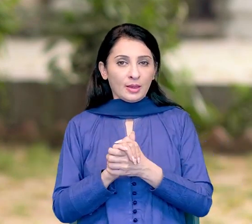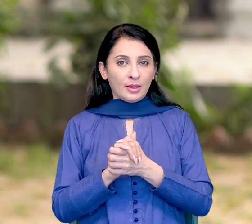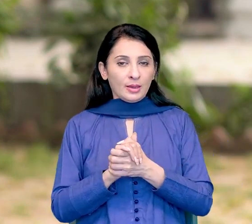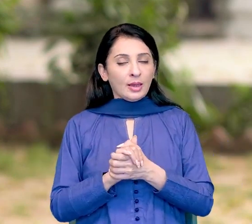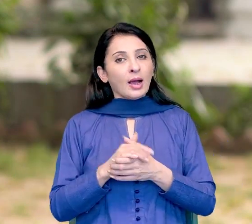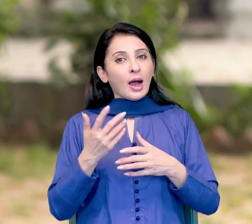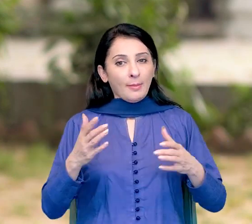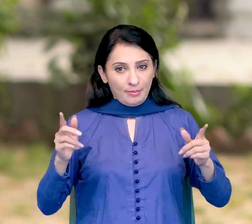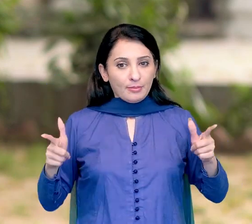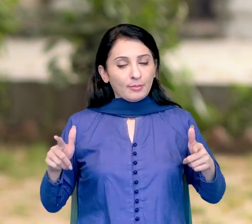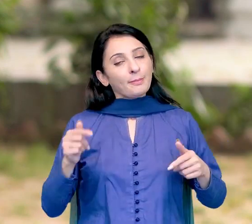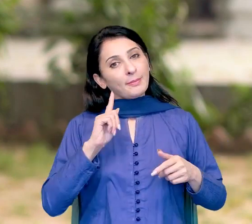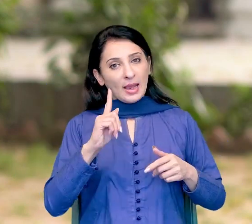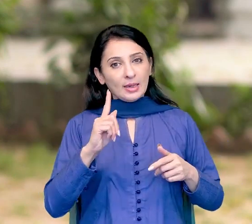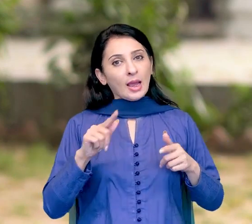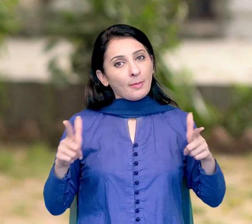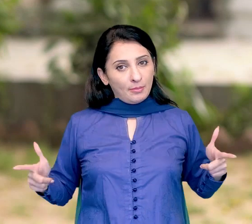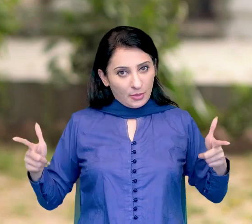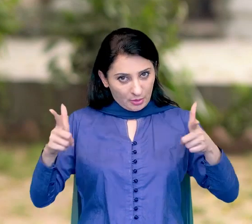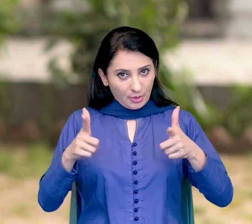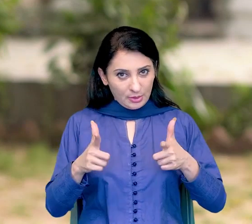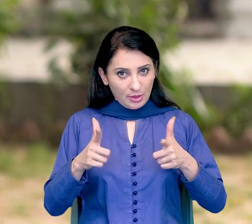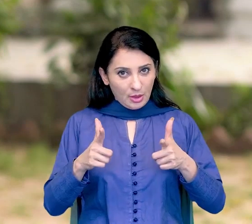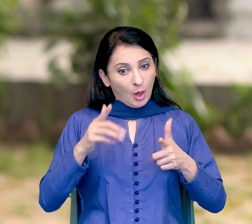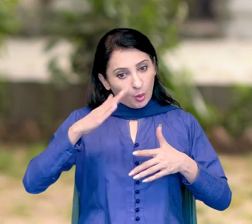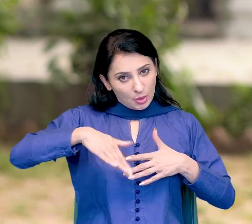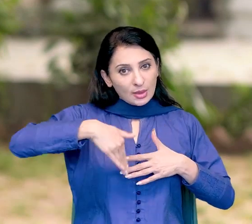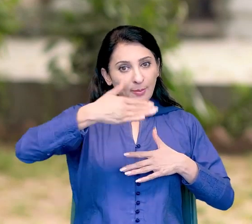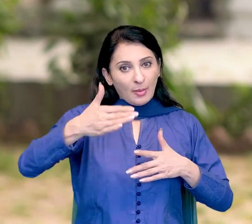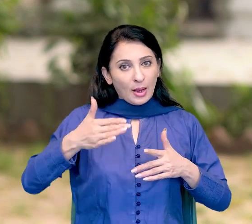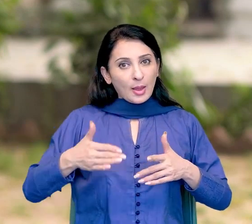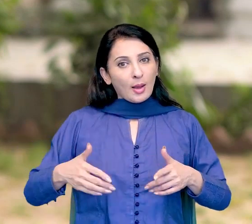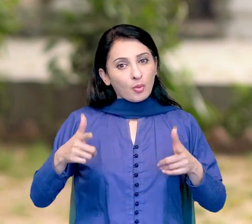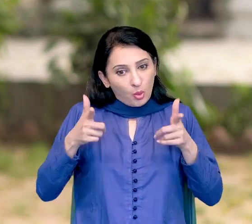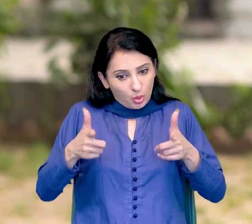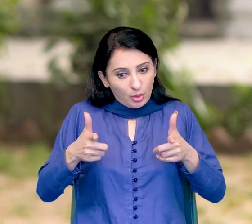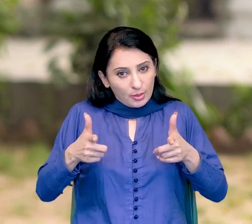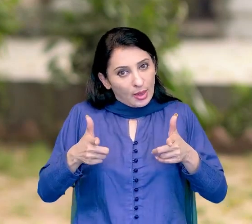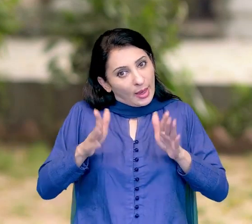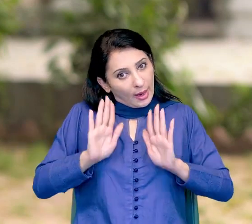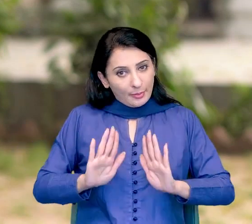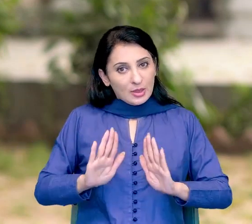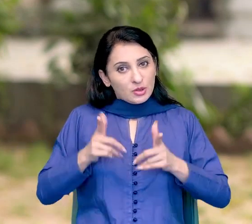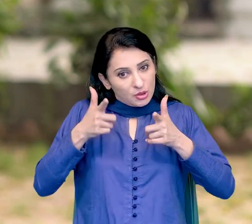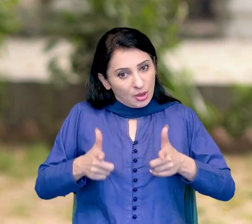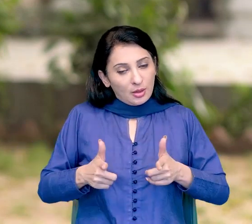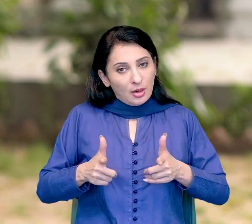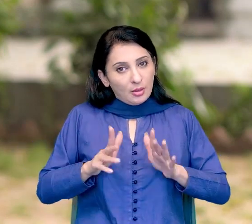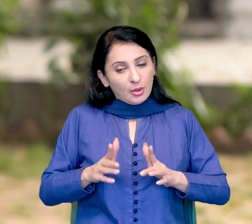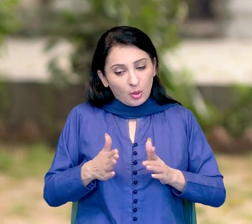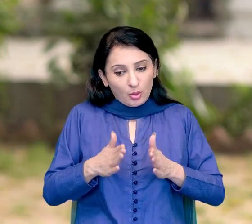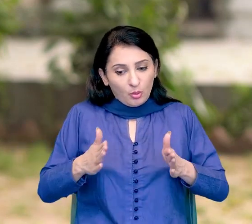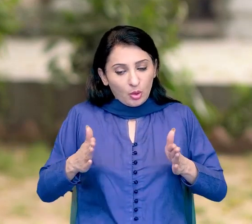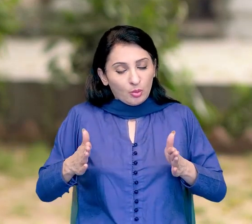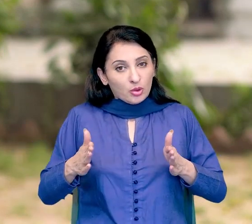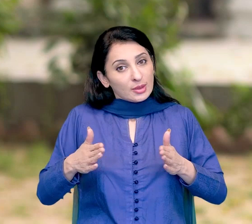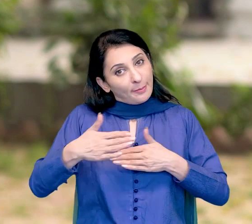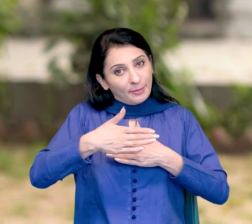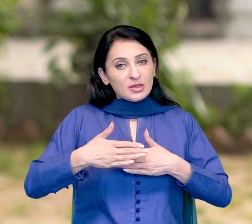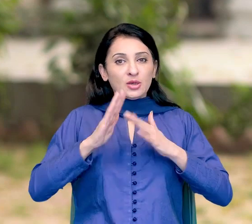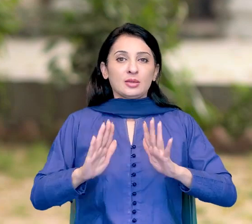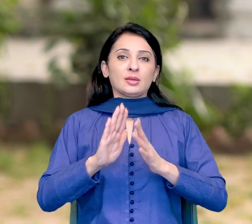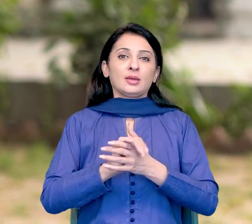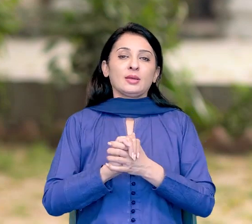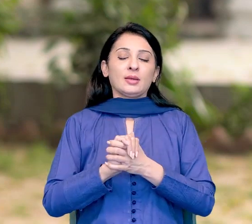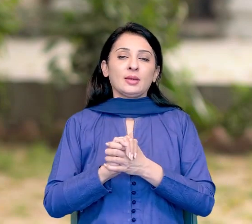جائے تو اس کو مینٹین کرنے میں ایکسرسائز کا بہت میجر رول ہے. ایکسرسائز کا دوسرا رول ہے آپ کو ہیبٹ